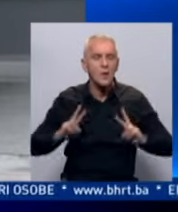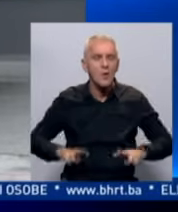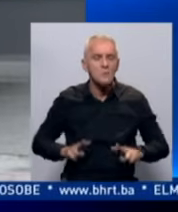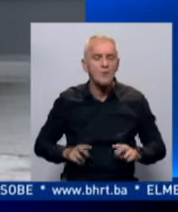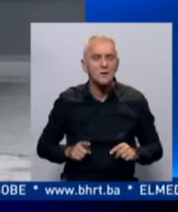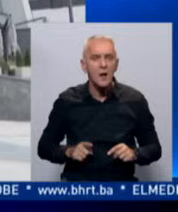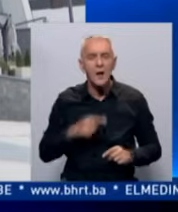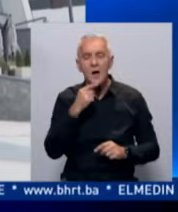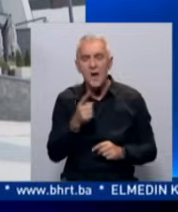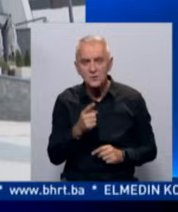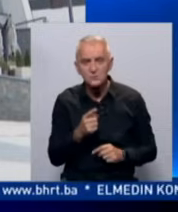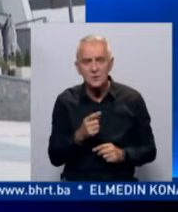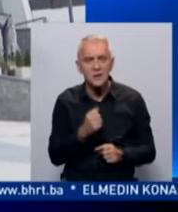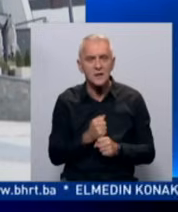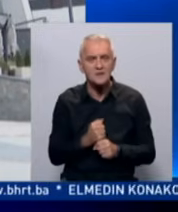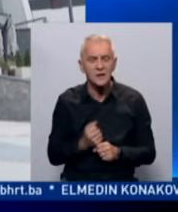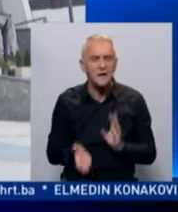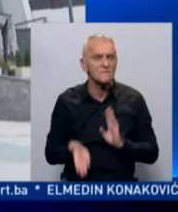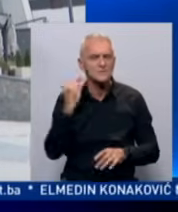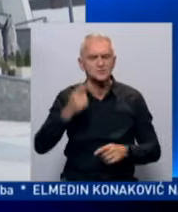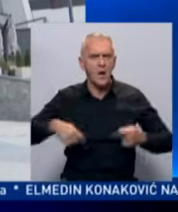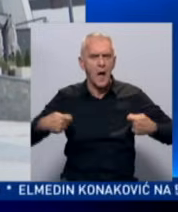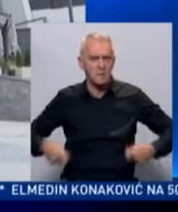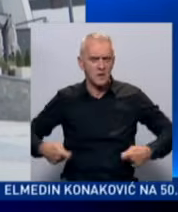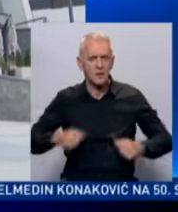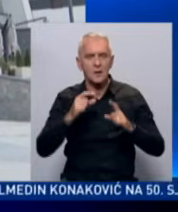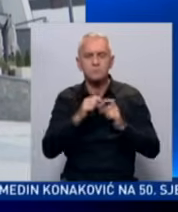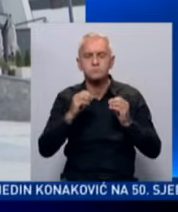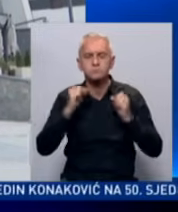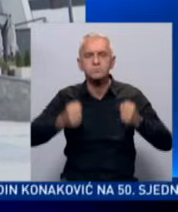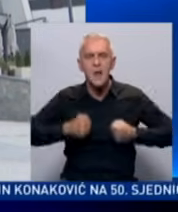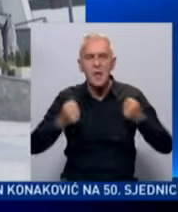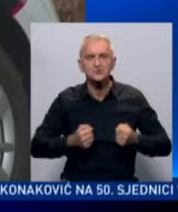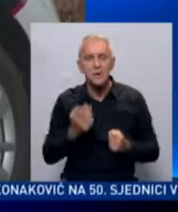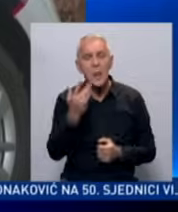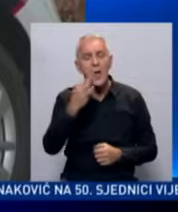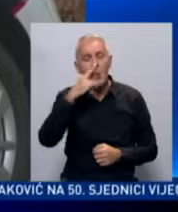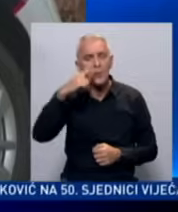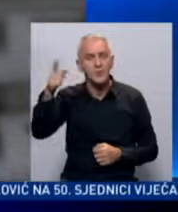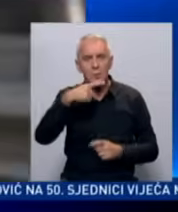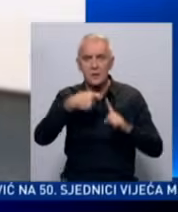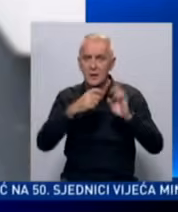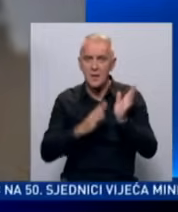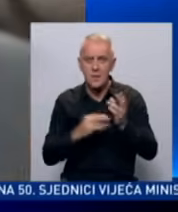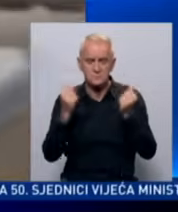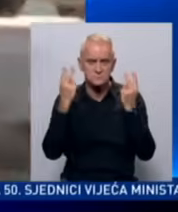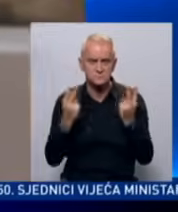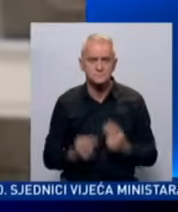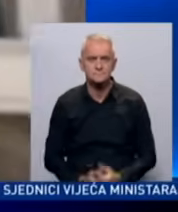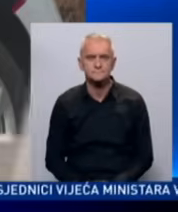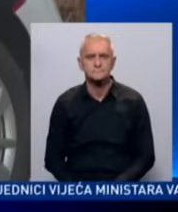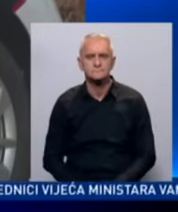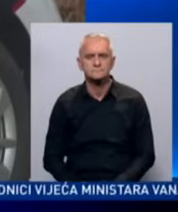više portala prenosi da se radi o više apartmana na Bjelašnici, vrijednih nekoliko miliona maraka.